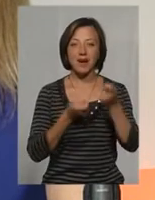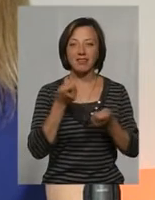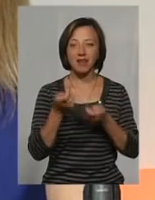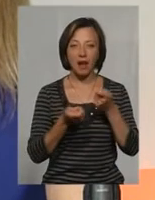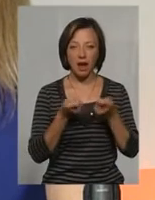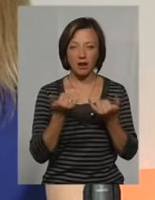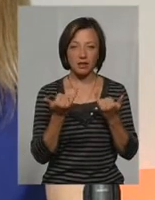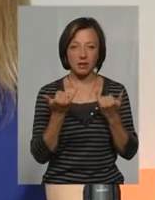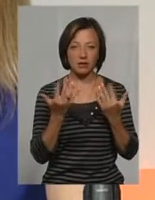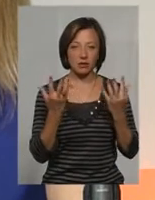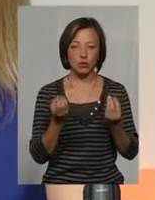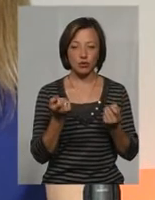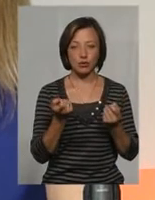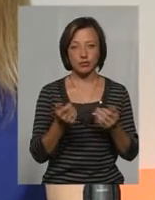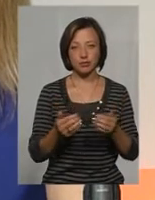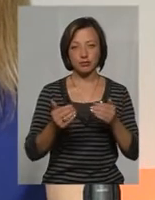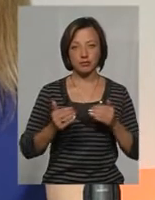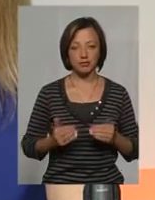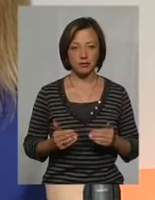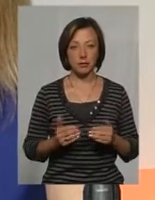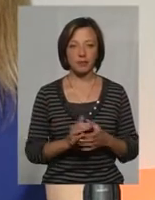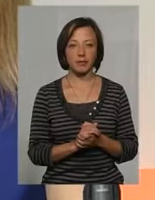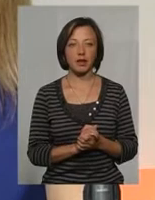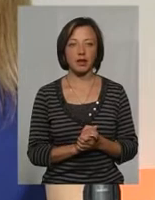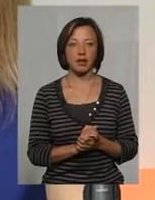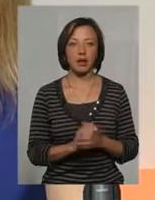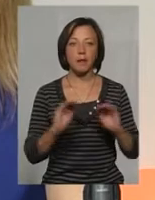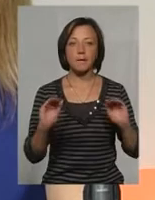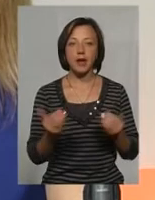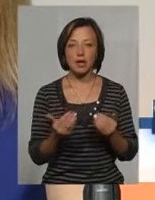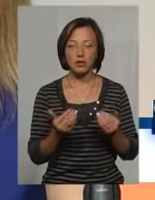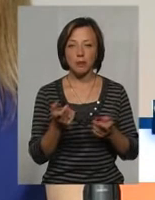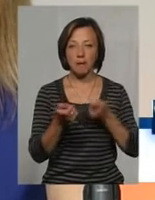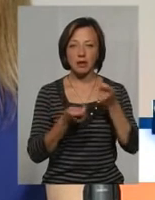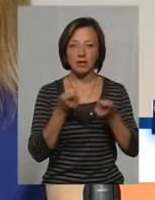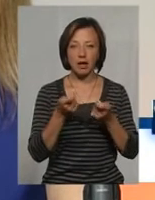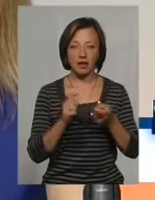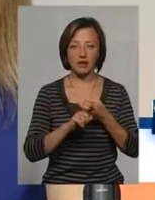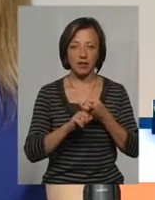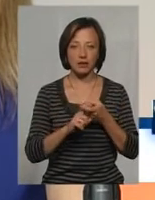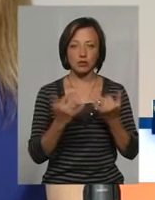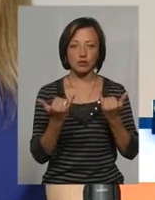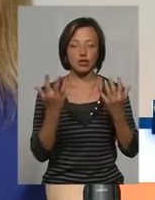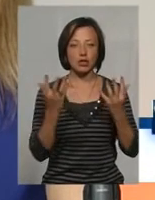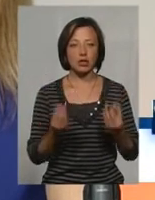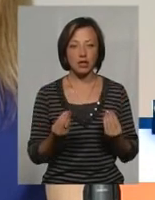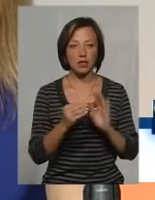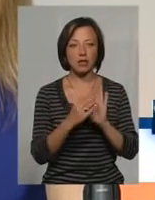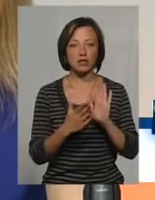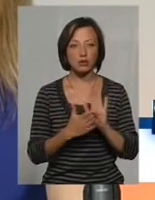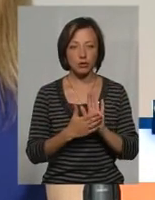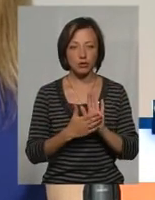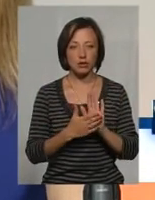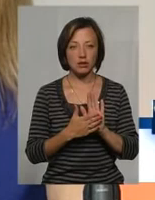на даний час трошки відійшли на задній план. Тобто значно менше бактеріальних інфекцій на сьогоднішній день